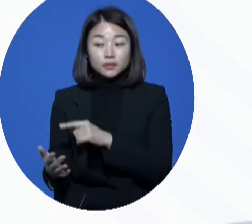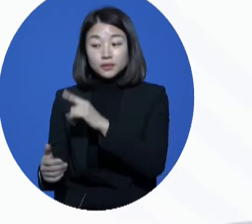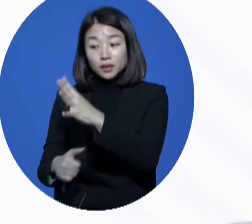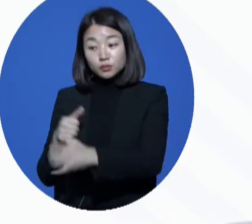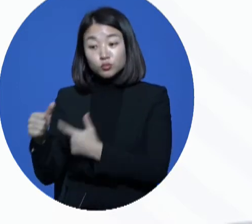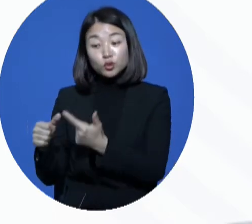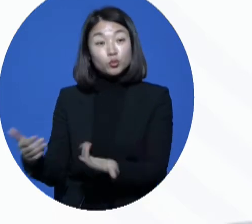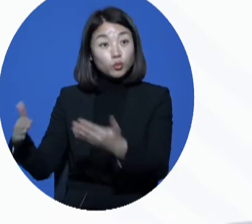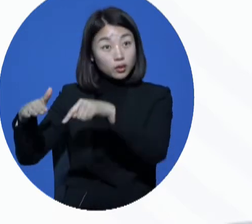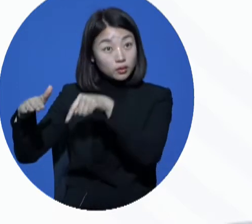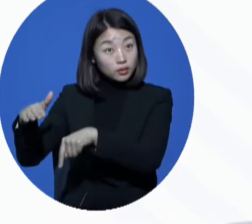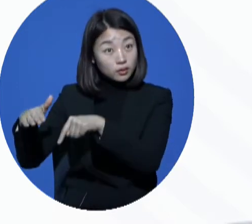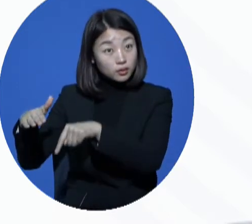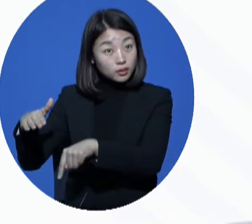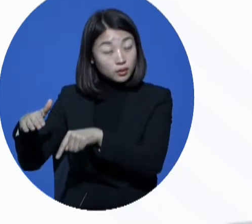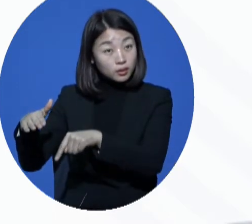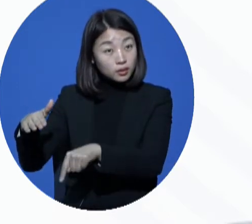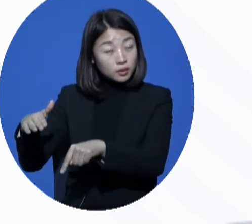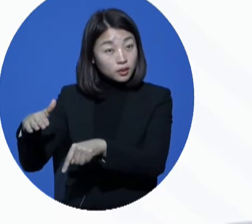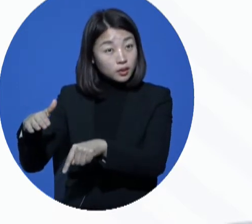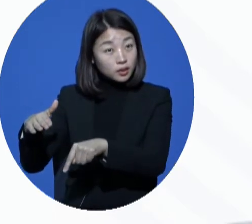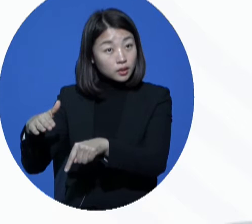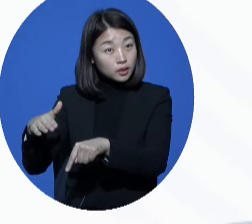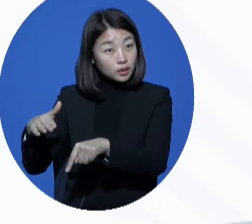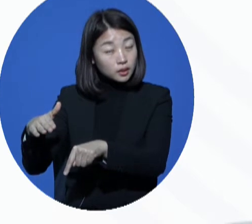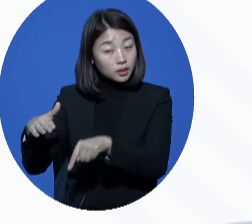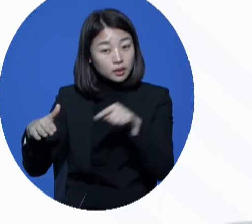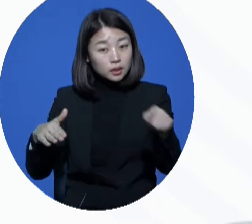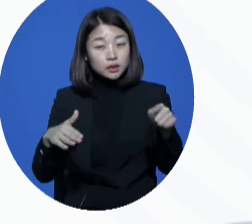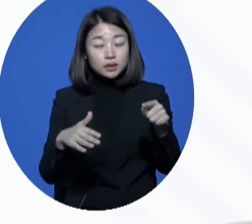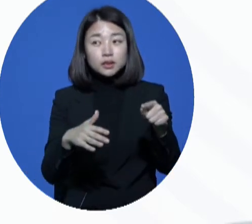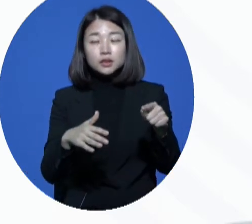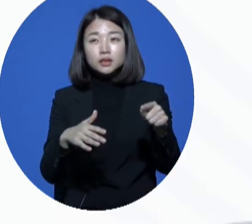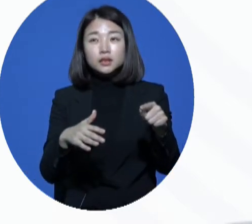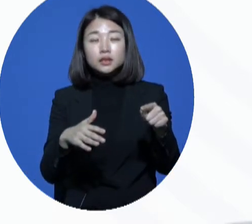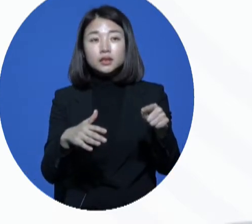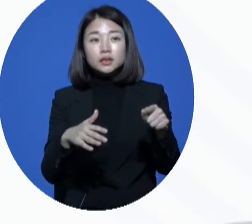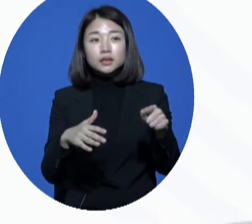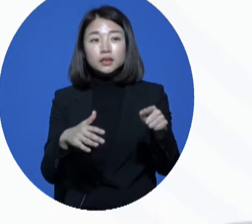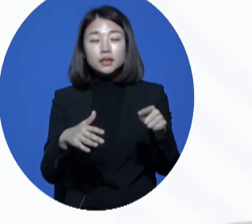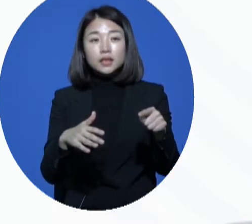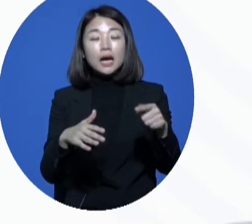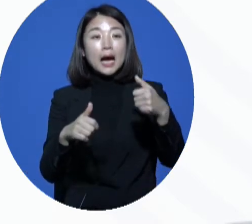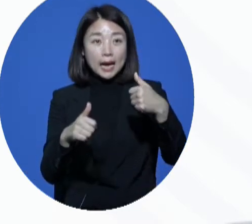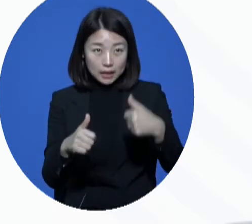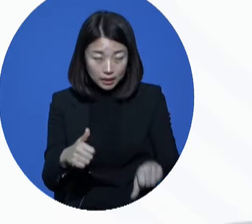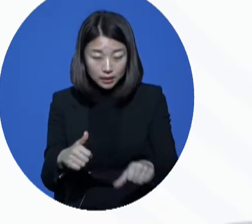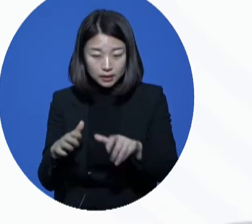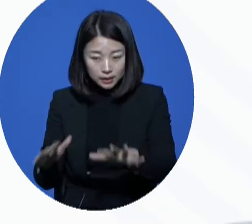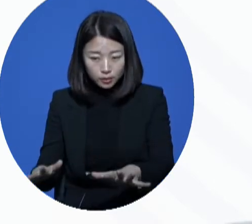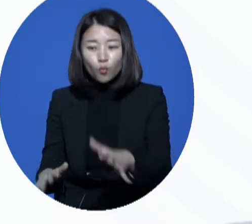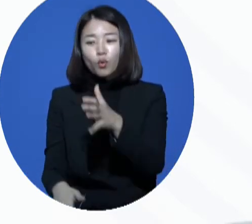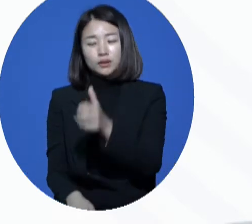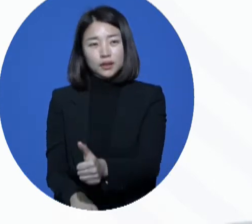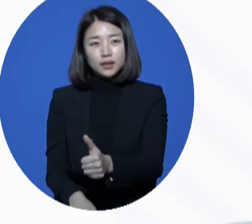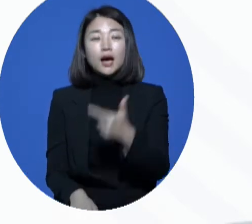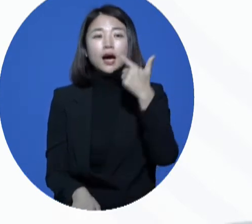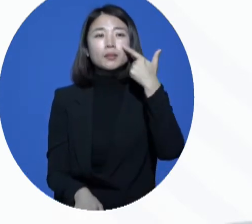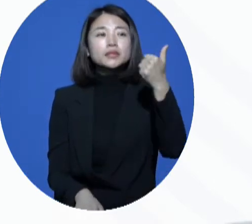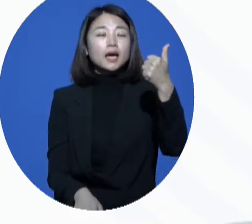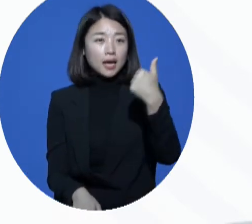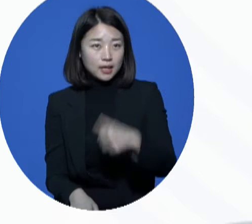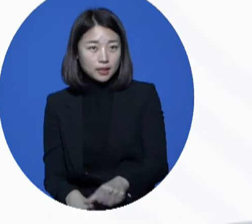동안 계속 황씨 일가가 요직을 차지하면서 그의 아들이 지금은 또 이제 원장으로